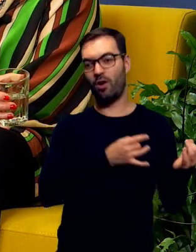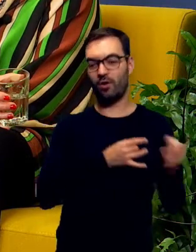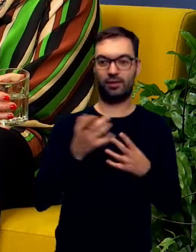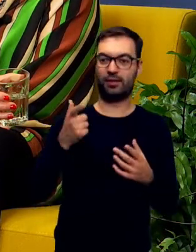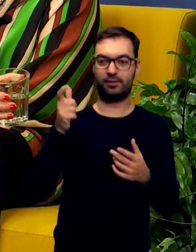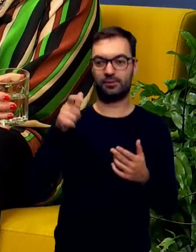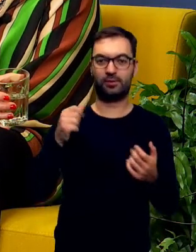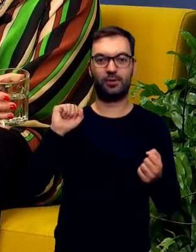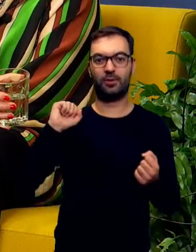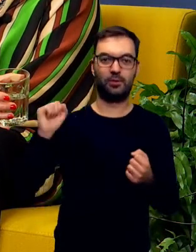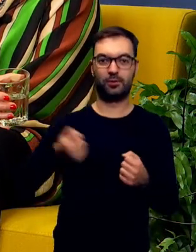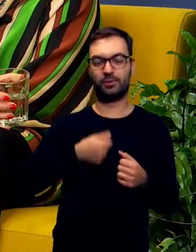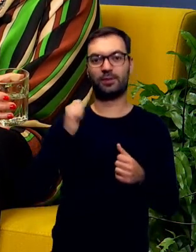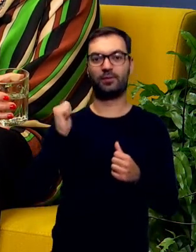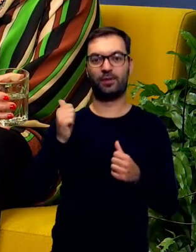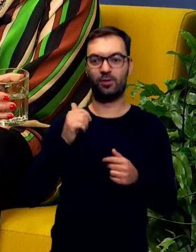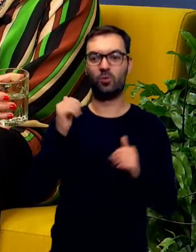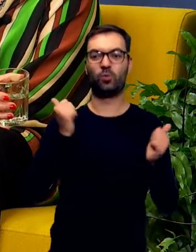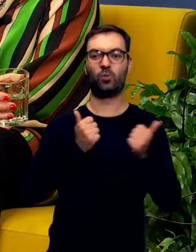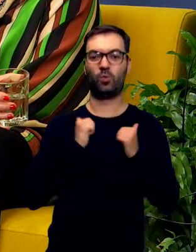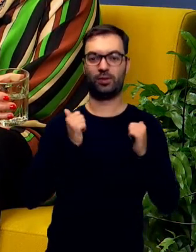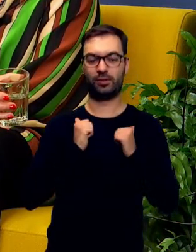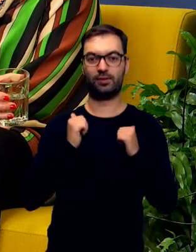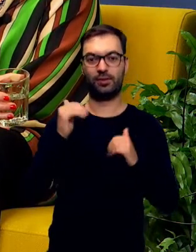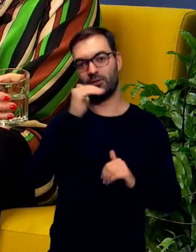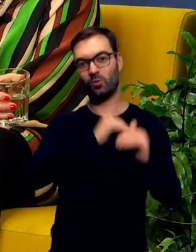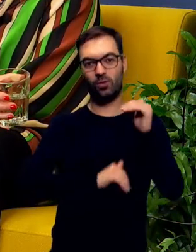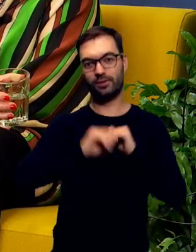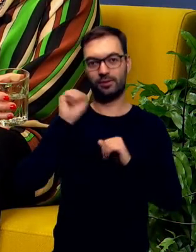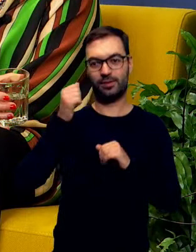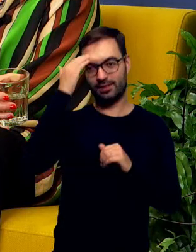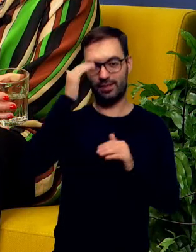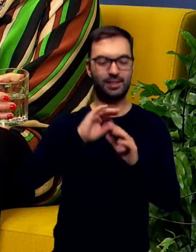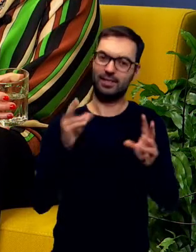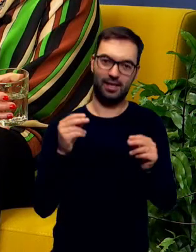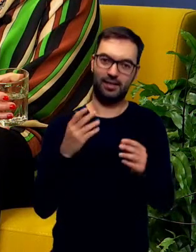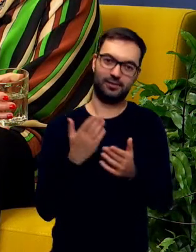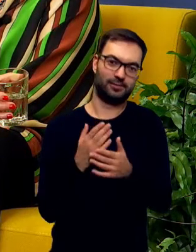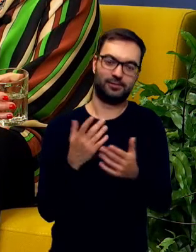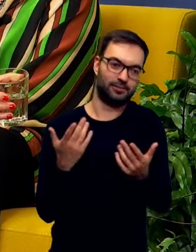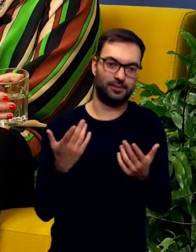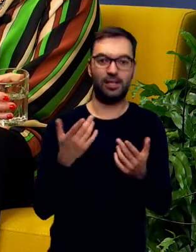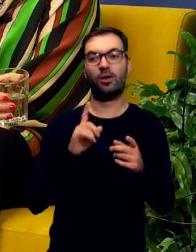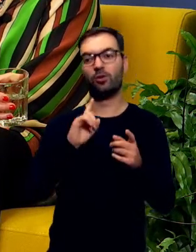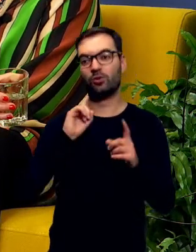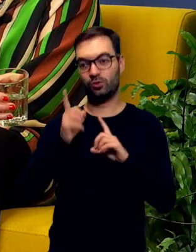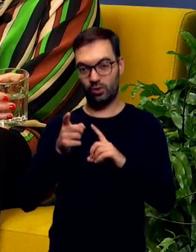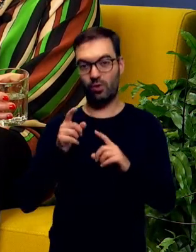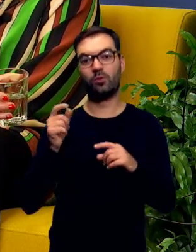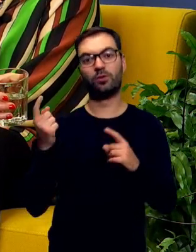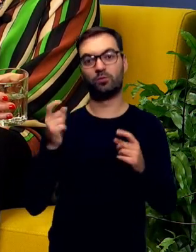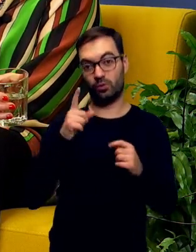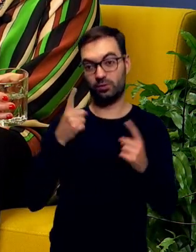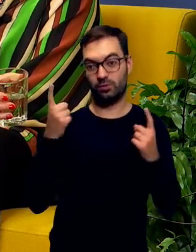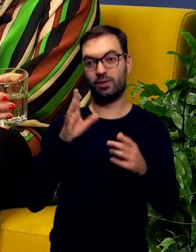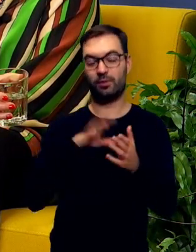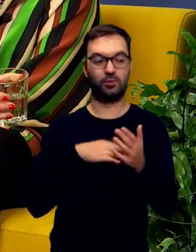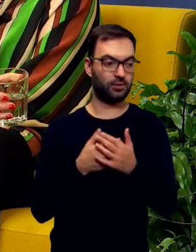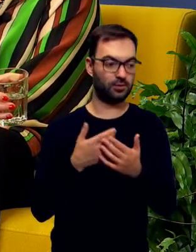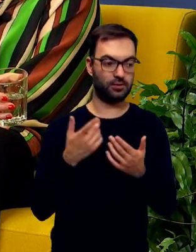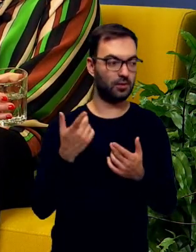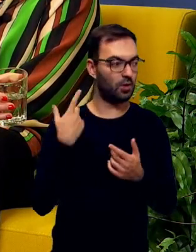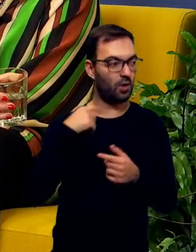czyni z kogoś kwalifikowanego turystę, taternika i znawcę gór. Są takie przypadki, można by wskazać